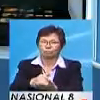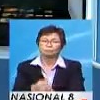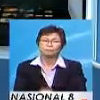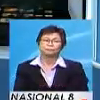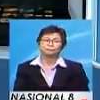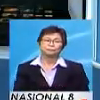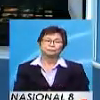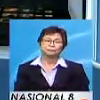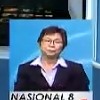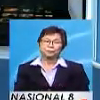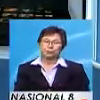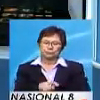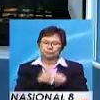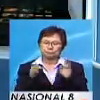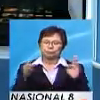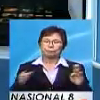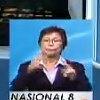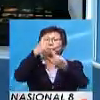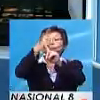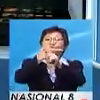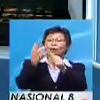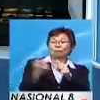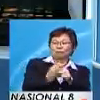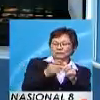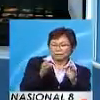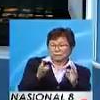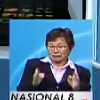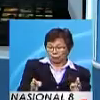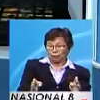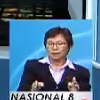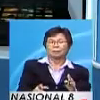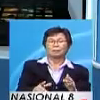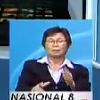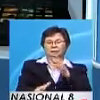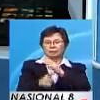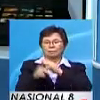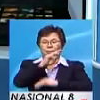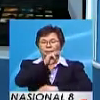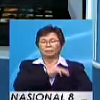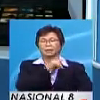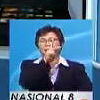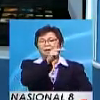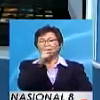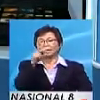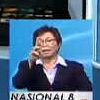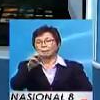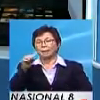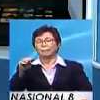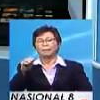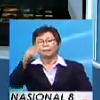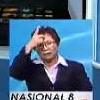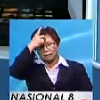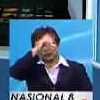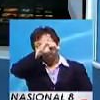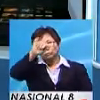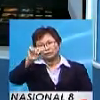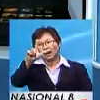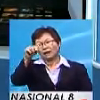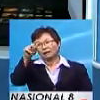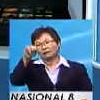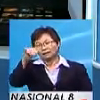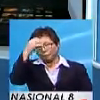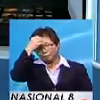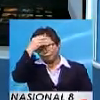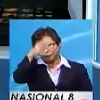ternakan bagi tempoh bulan pertama tahun ini timbalan menteri komunikasi dan multimedia Datuk jalani Johar